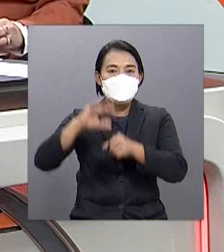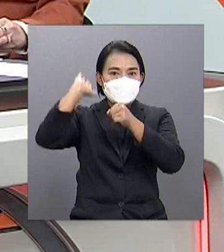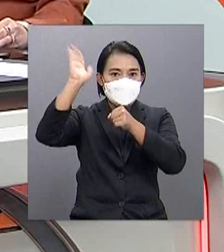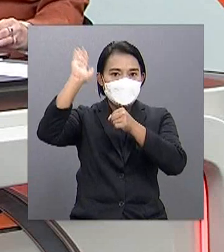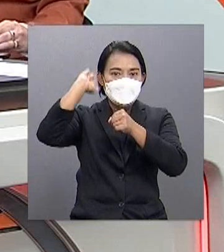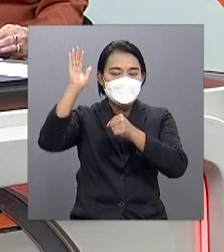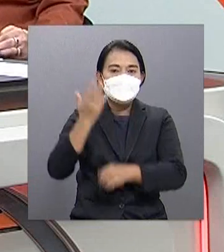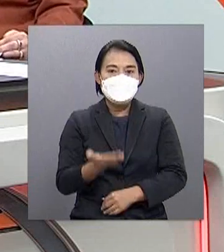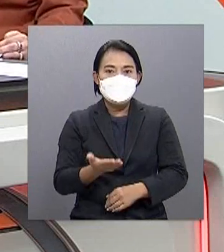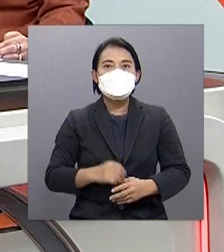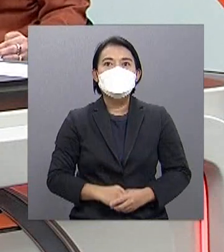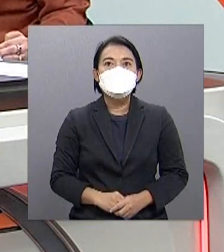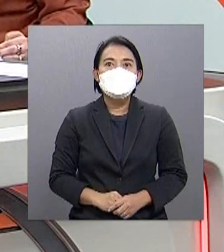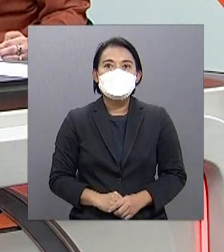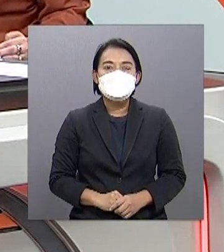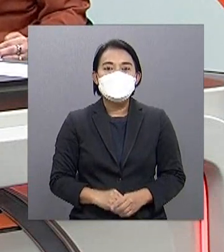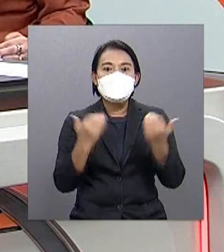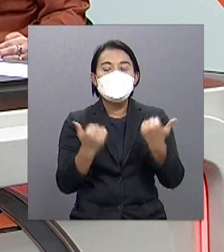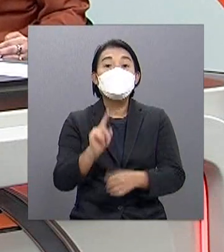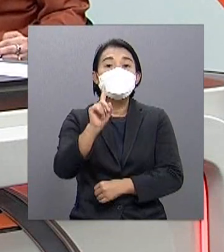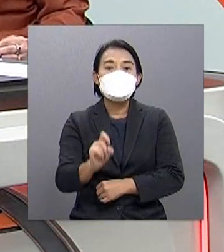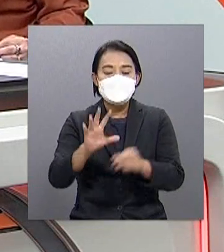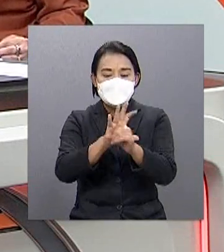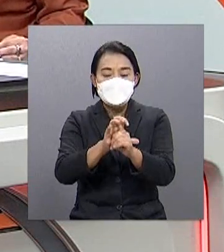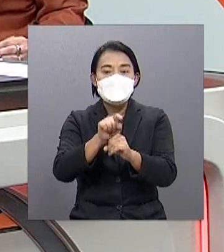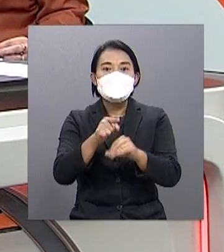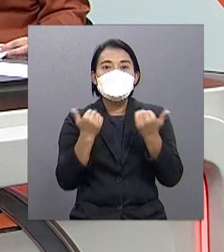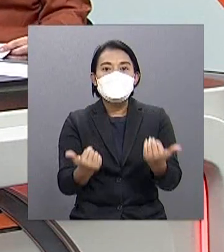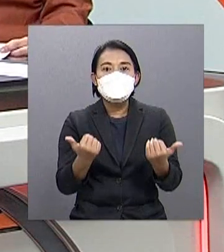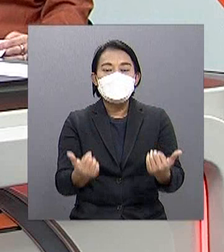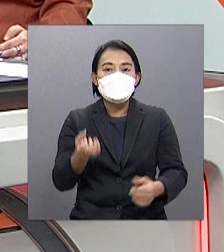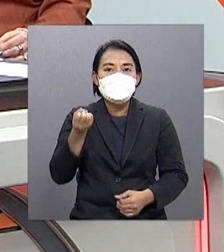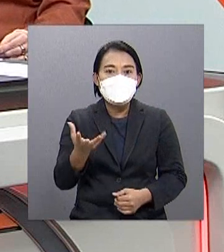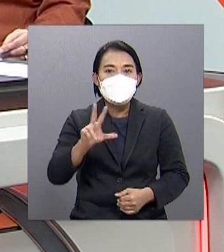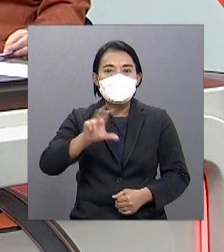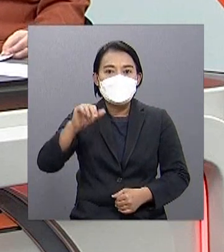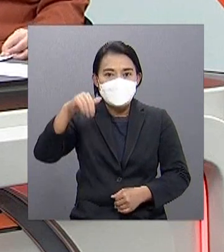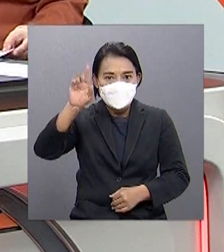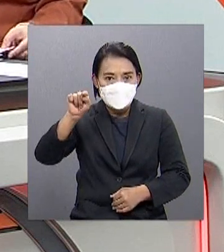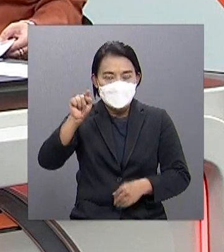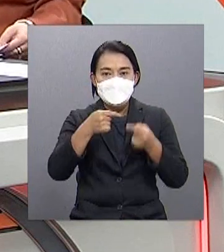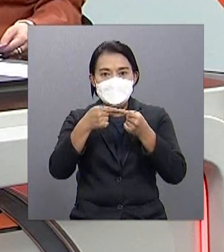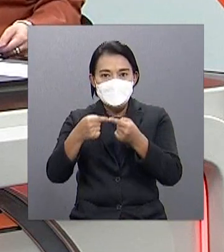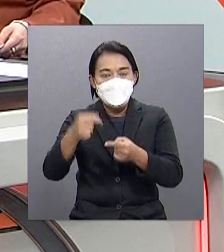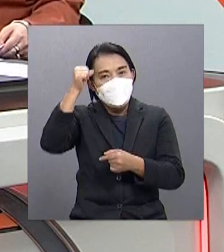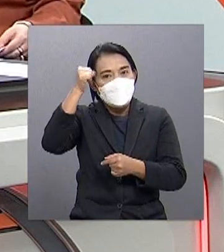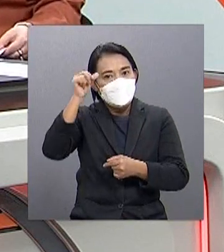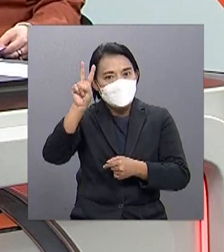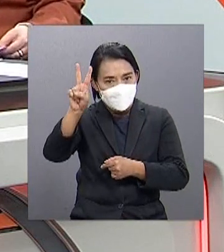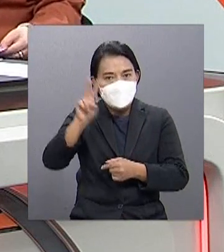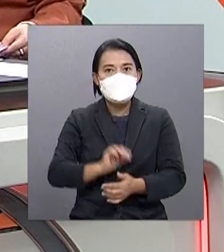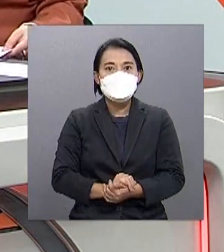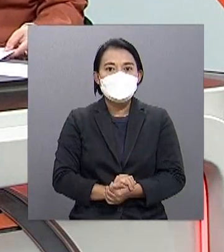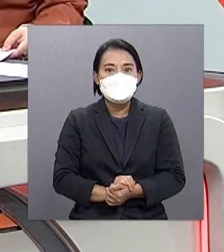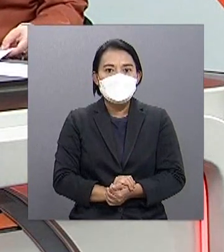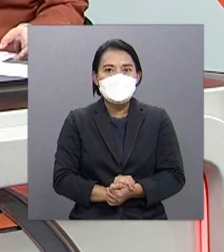คชม ยอดเสียชีวิตจาก KV19 วันนี้ สูงกวา 300 คน ต่ 1 เป็วันที่ 2 แล้วค่ะมีผู้เสียชีวิต 300